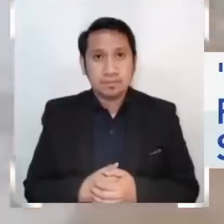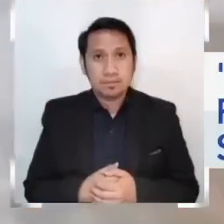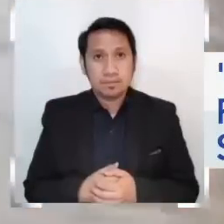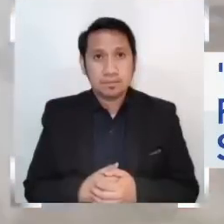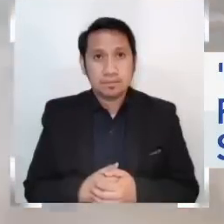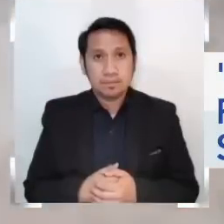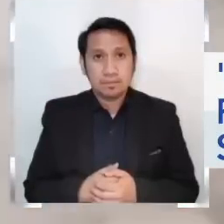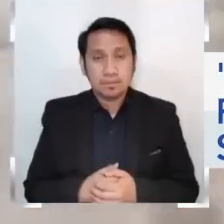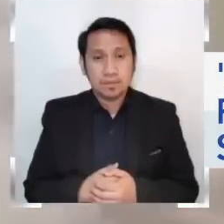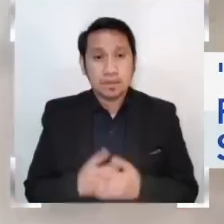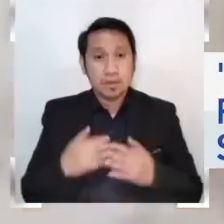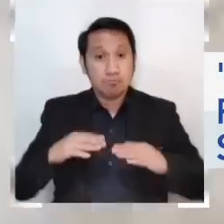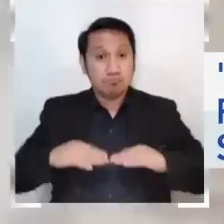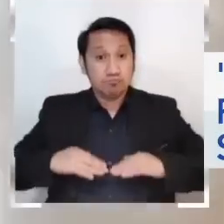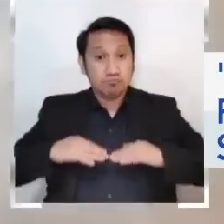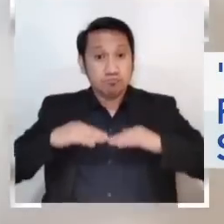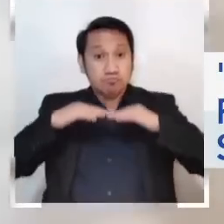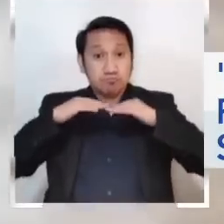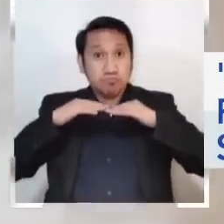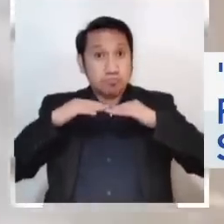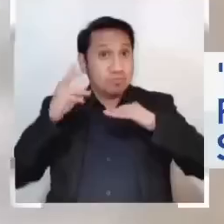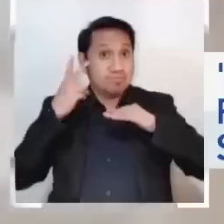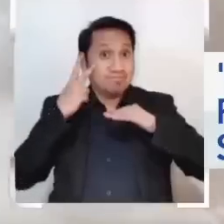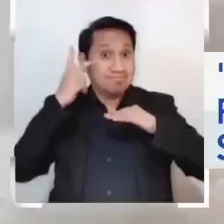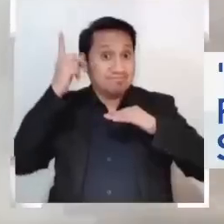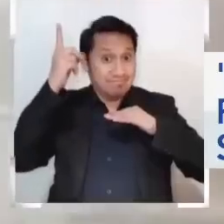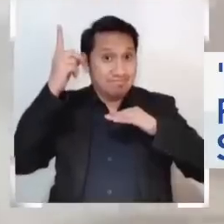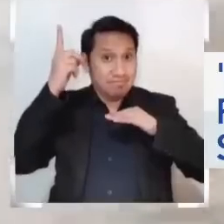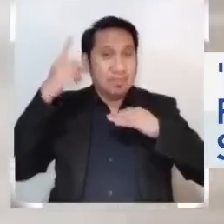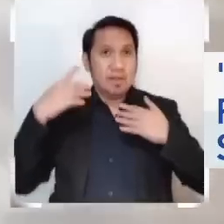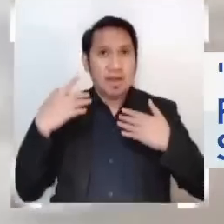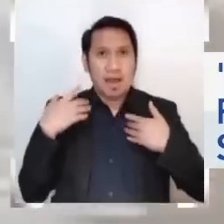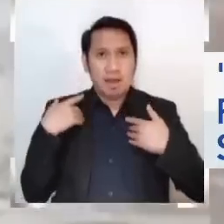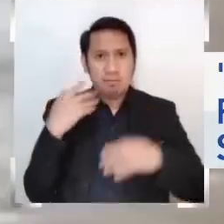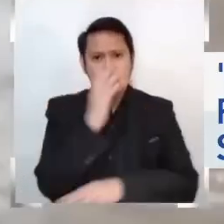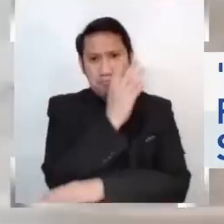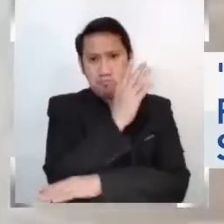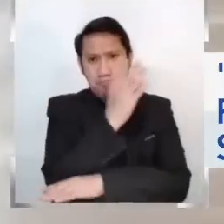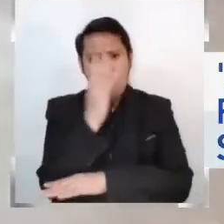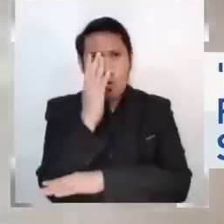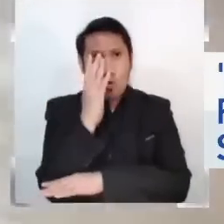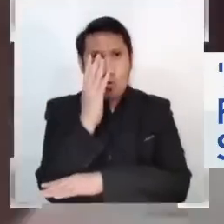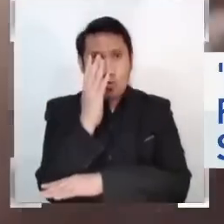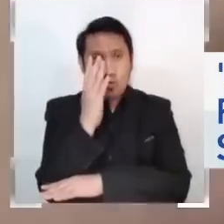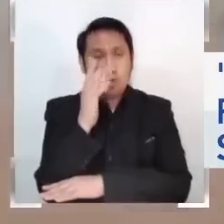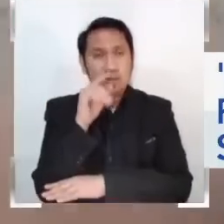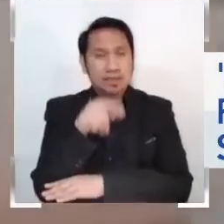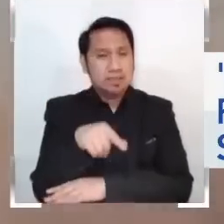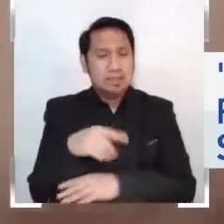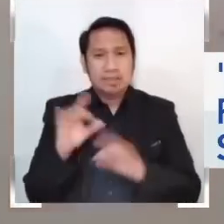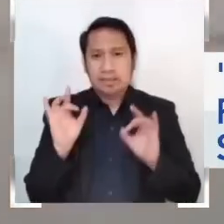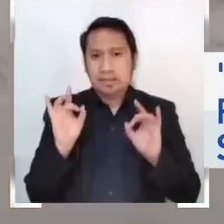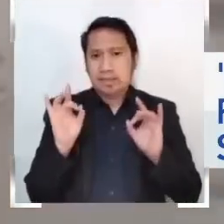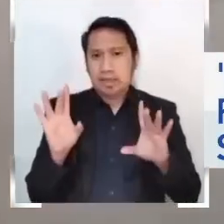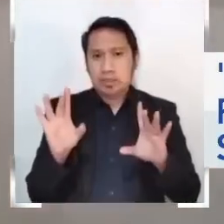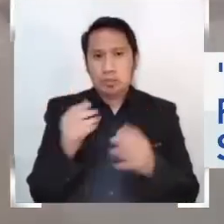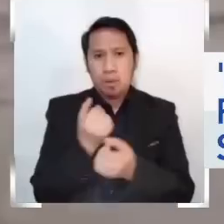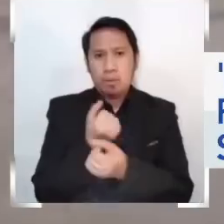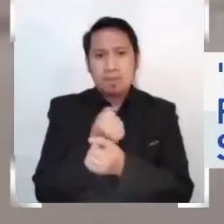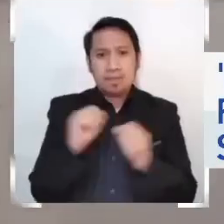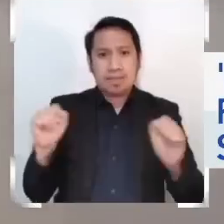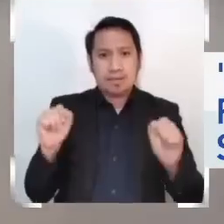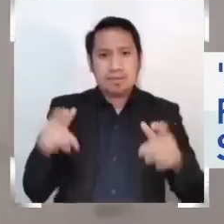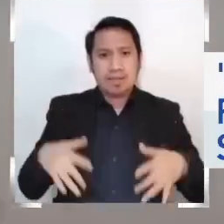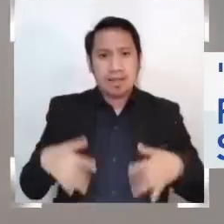Lagpas taong baha, may mga puno pang nakahambalang sa gitna ng tubig. Dahil dyan, buwis-buhay ang pagsagip ng mga tauhan ng Philippine Coast Guard sa mga